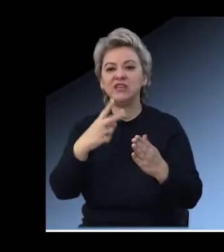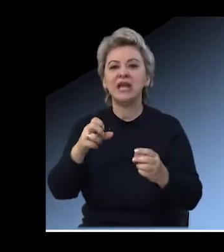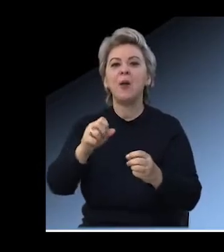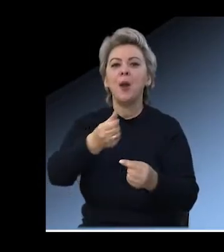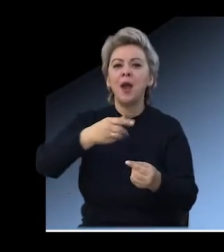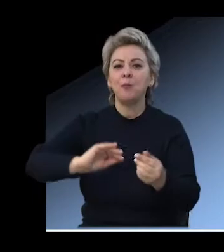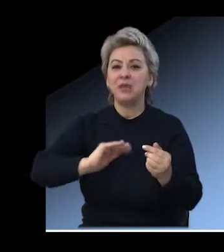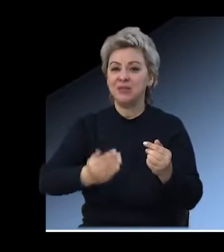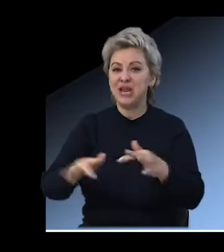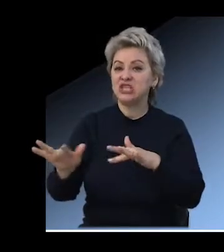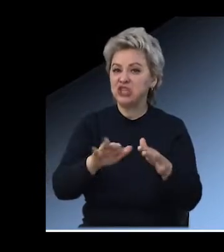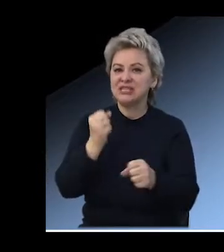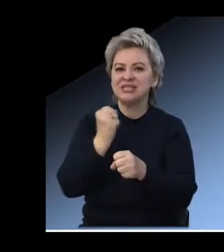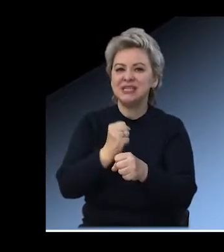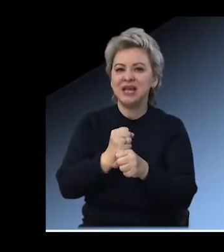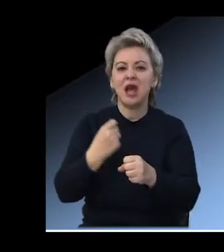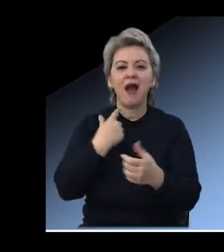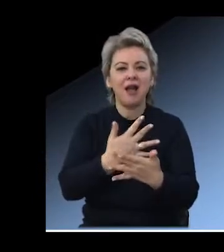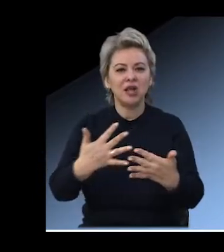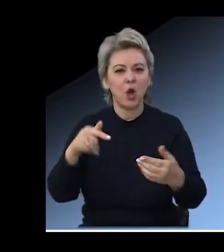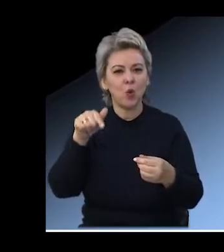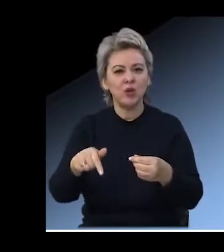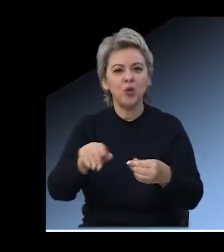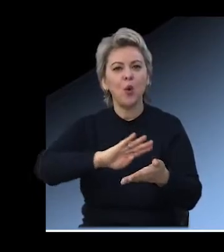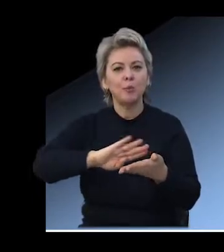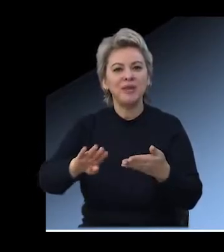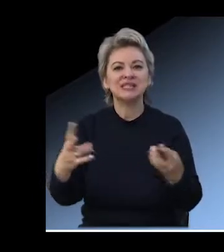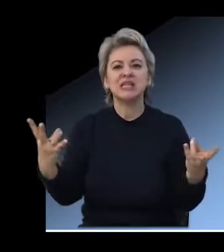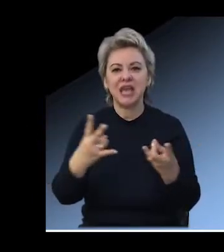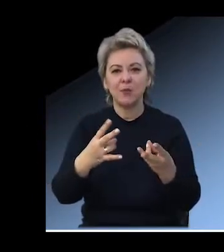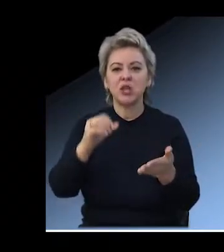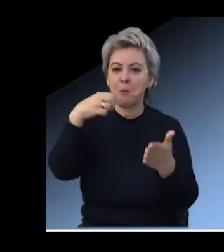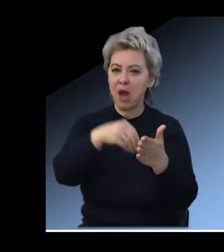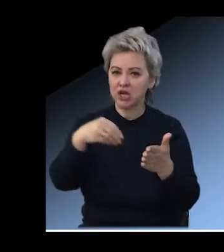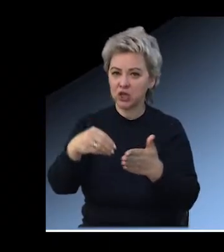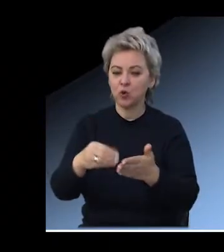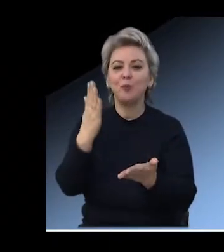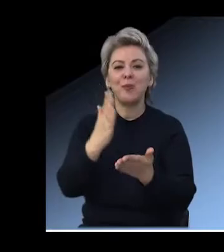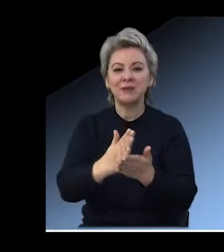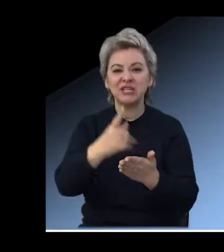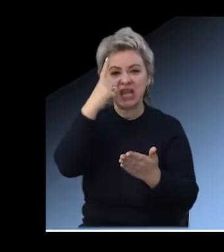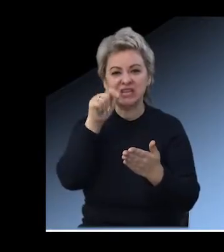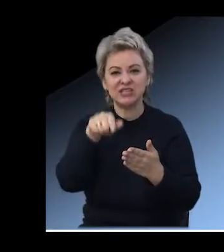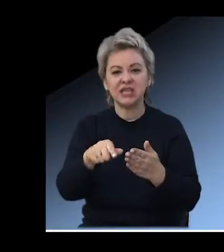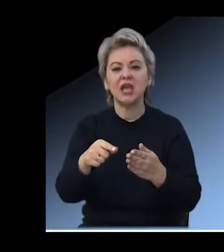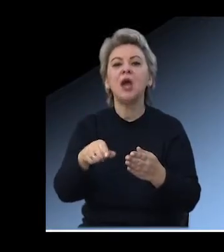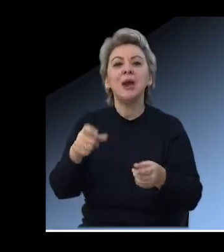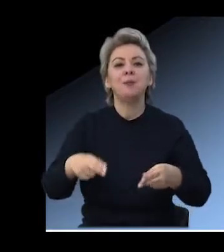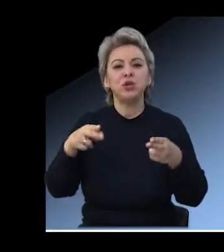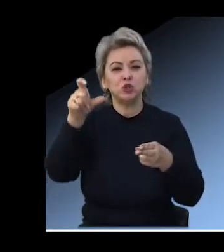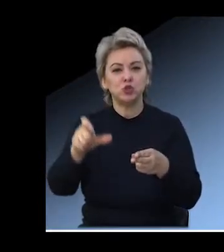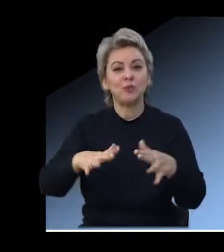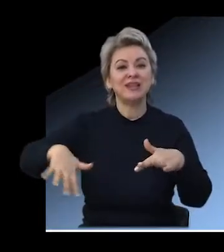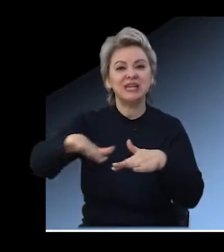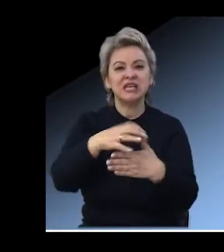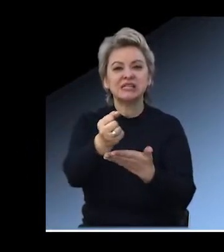видом предпринимательской деятельности изготавливали алкогольную продукцию без необходимой маркировки. По имеющейся информации, злоумышленники